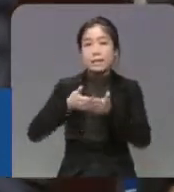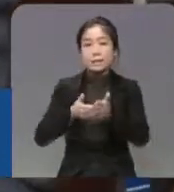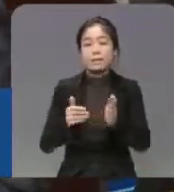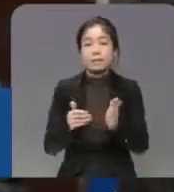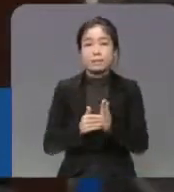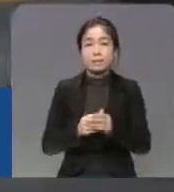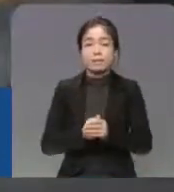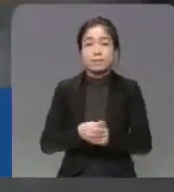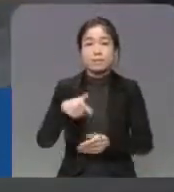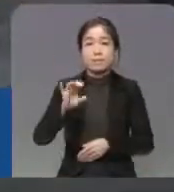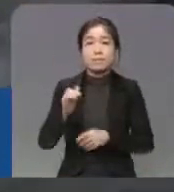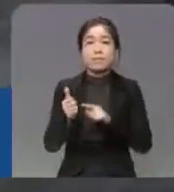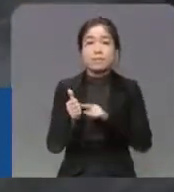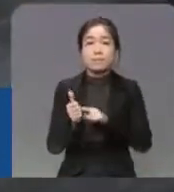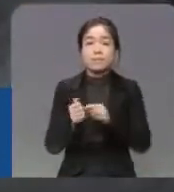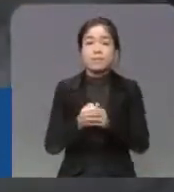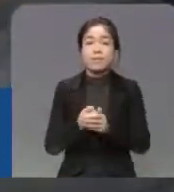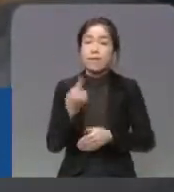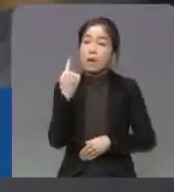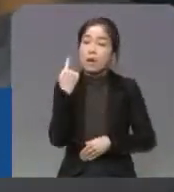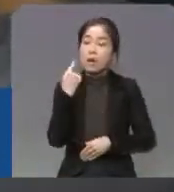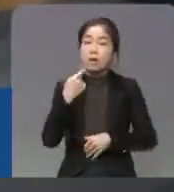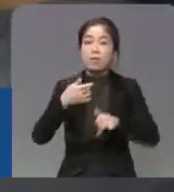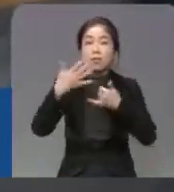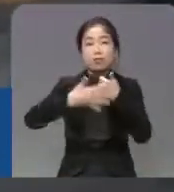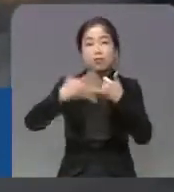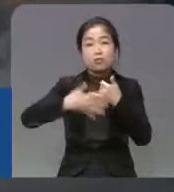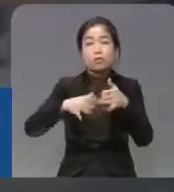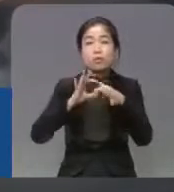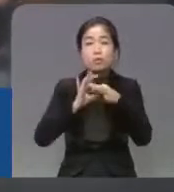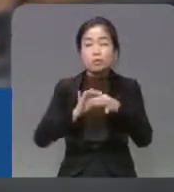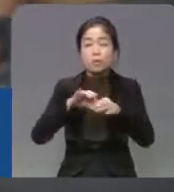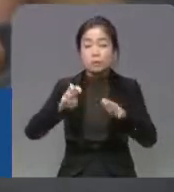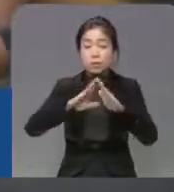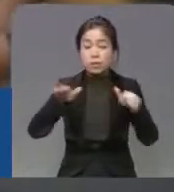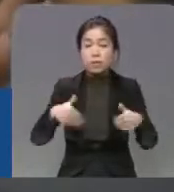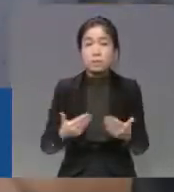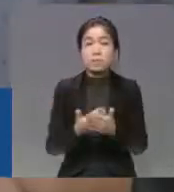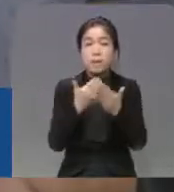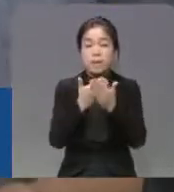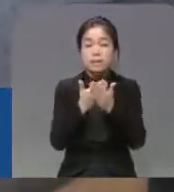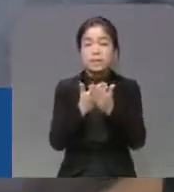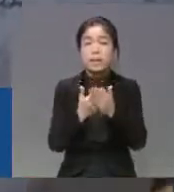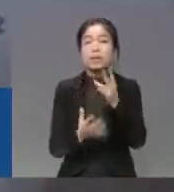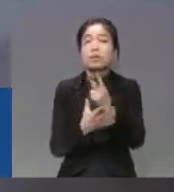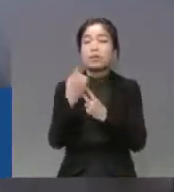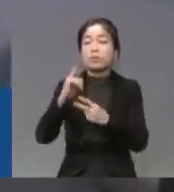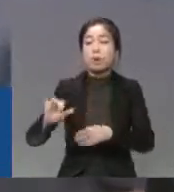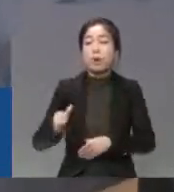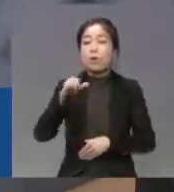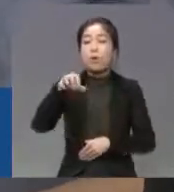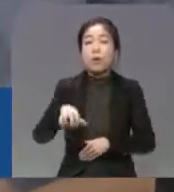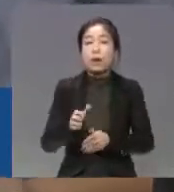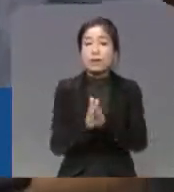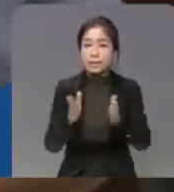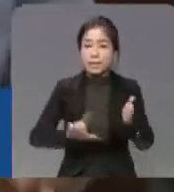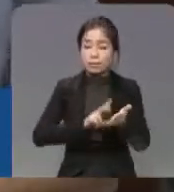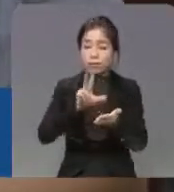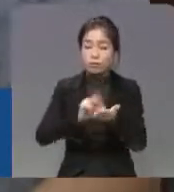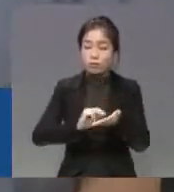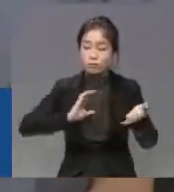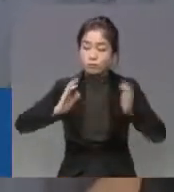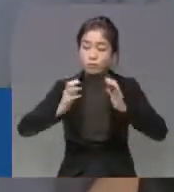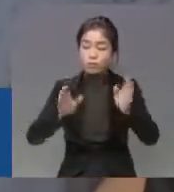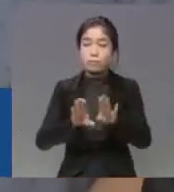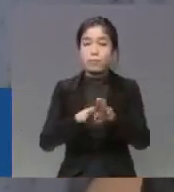주장했습니다. 강 전 수석은 어제 유튜브를 통해 광주 전남의 상생발전, 통합공항을 시작으로를 주제로 토론회를